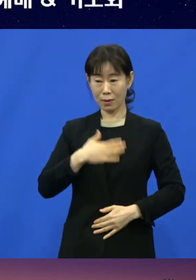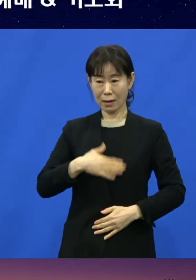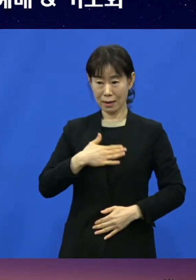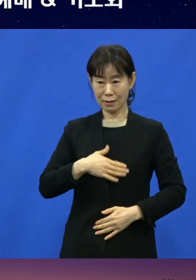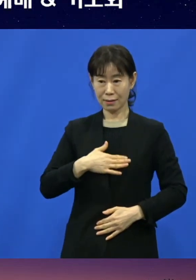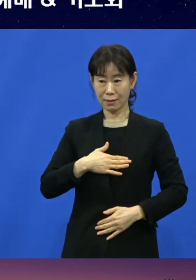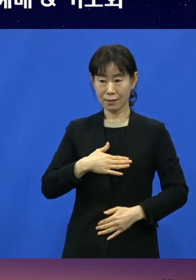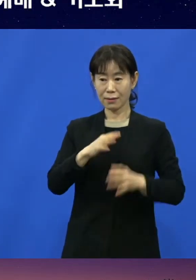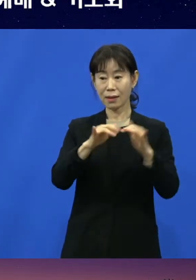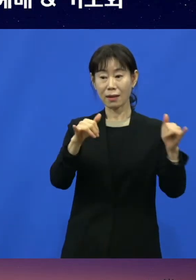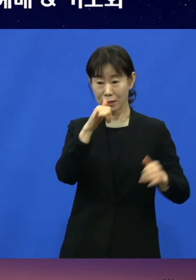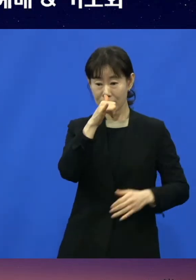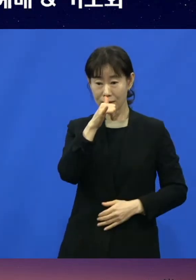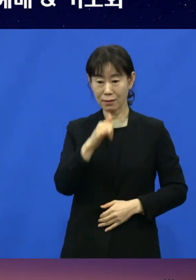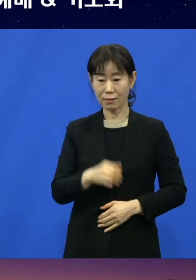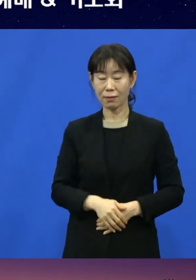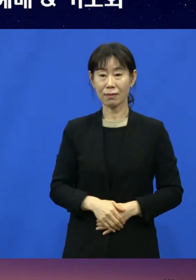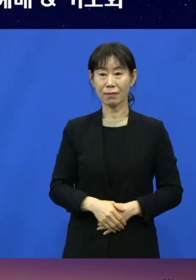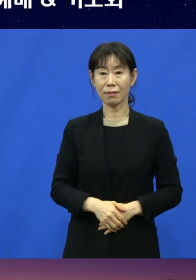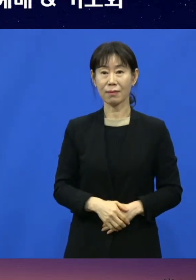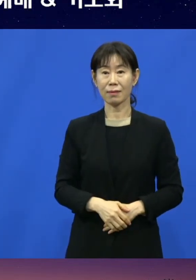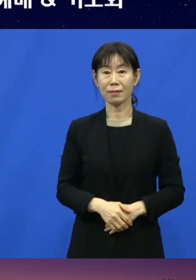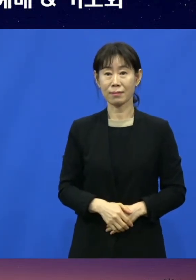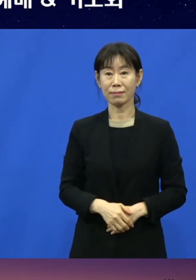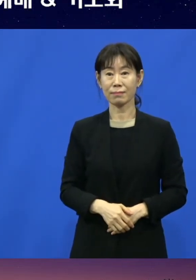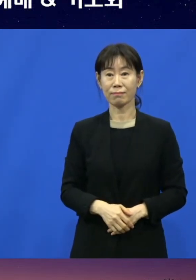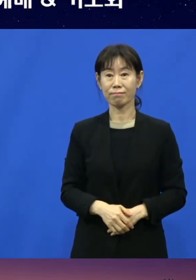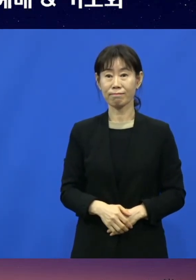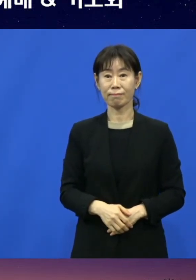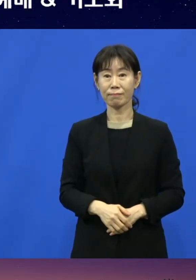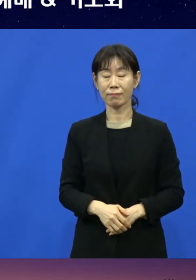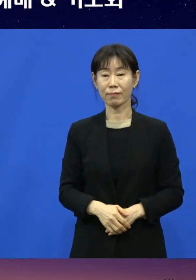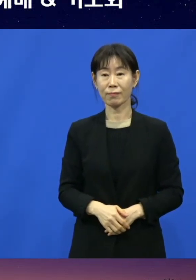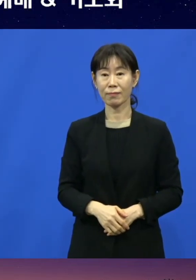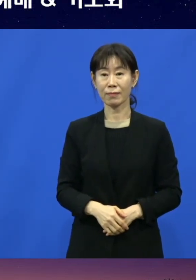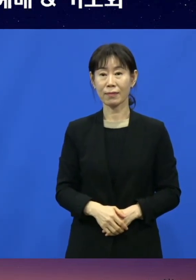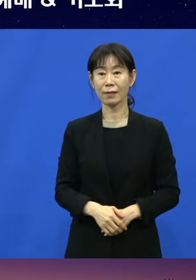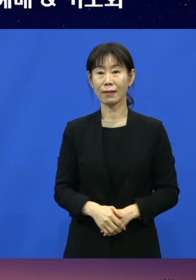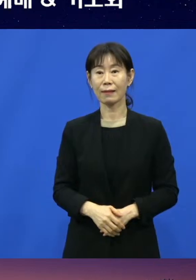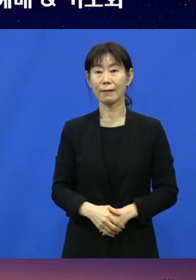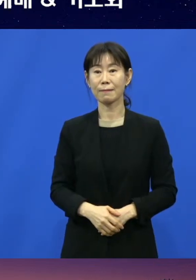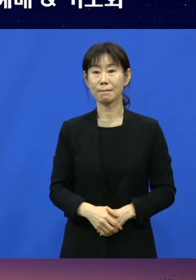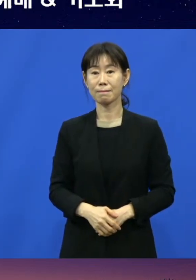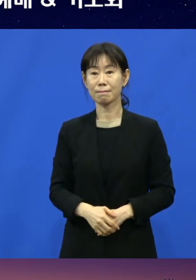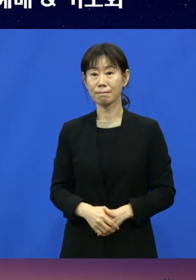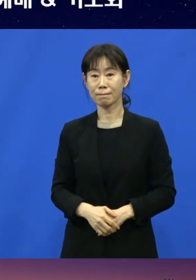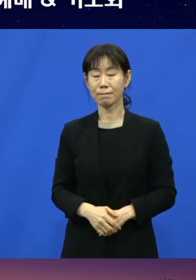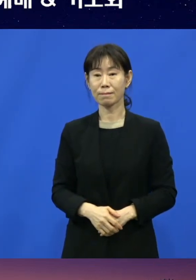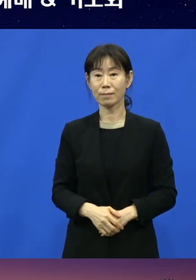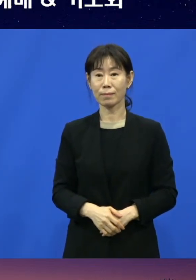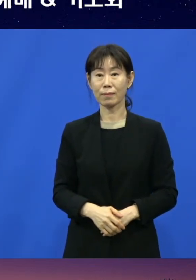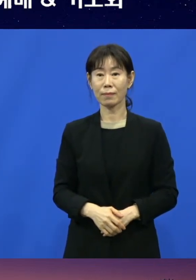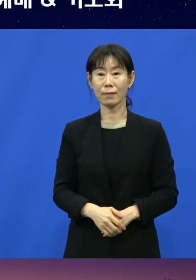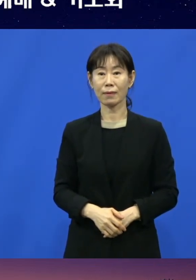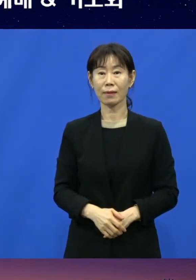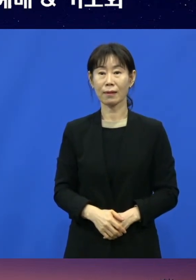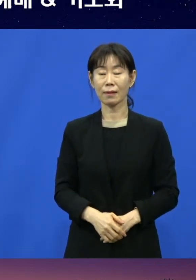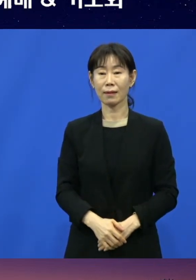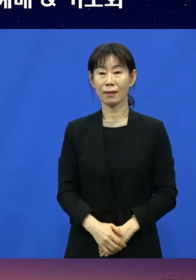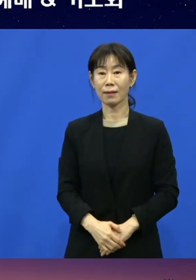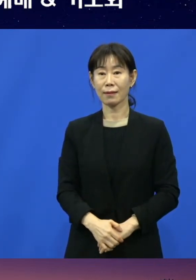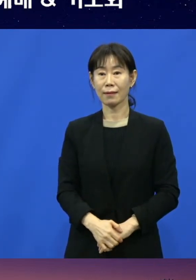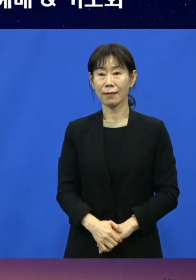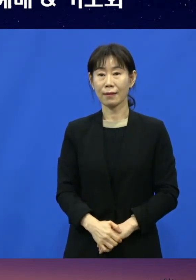나를 끌어당기고 나를 압도하고 나를 사로잡고 그게 완전히 모든 걸 걸게 만드는.